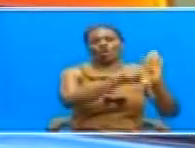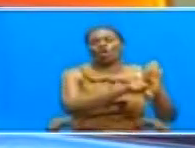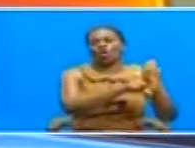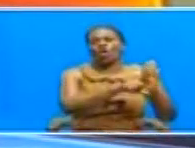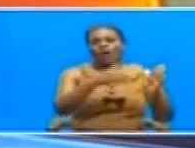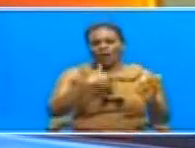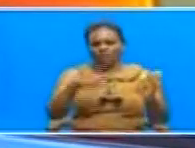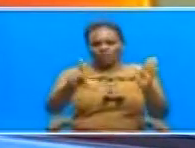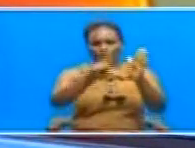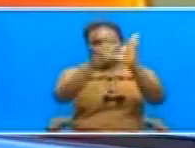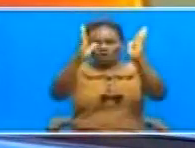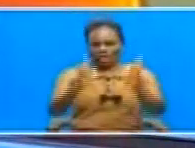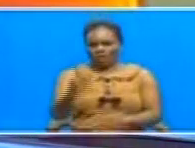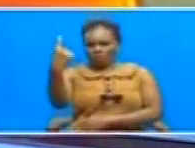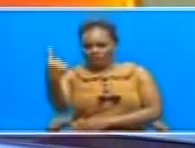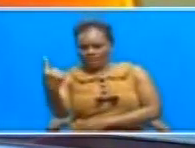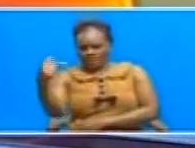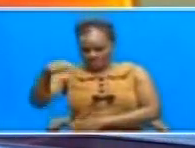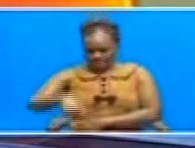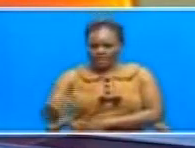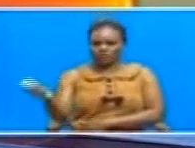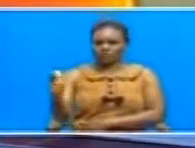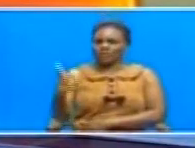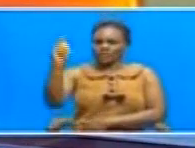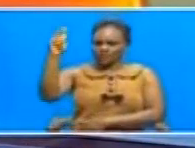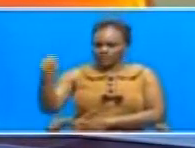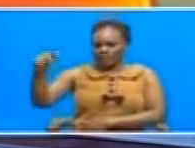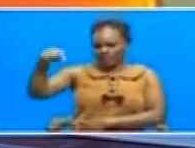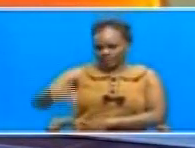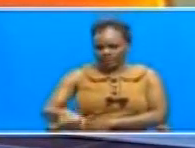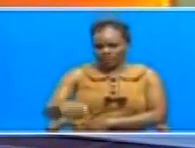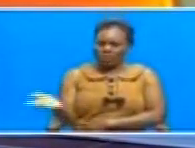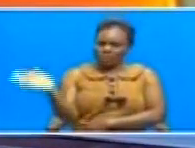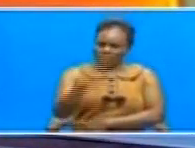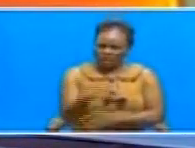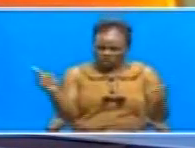na mwanasheria mmoja hapa katika studio zetu. Hii ni KTN leo, nitarudi